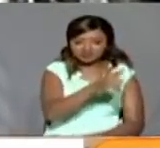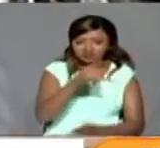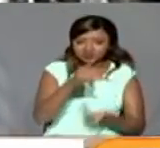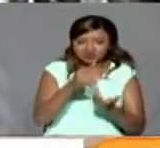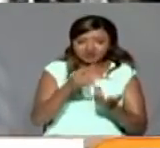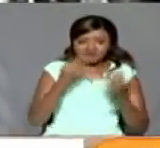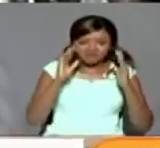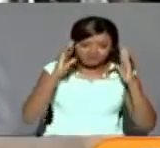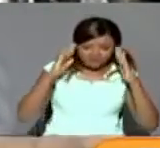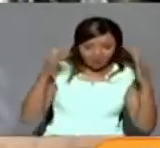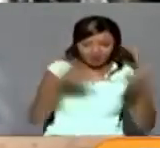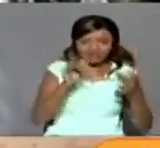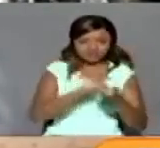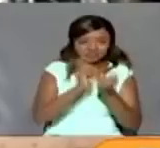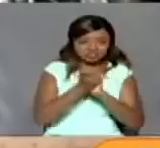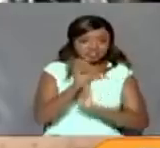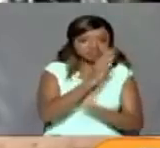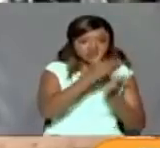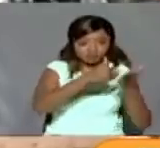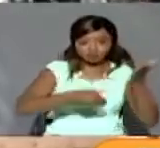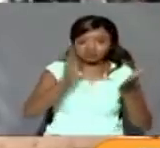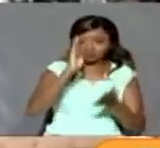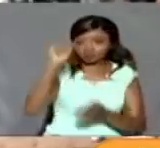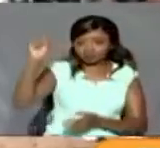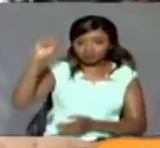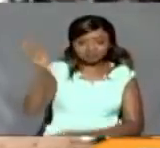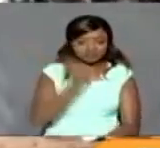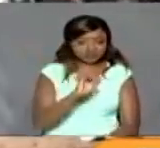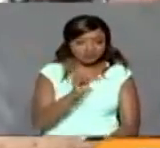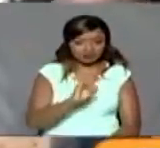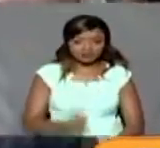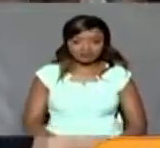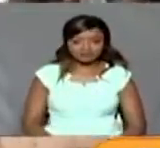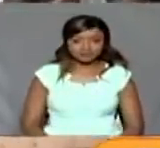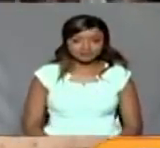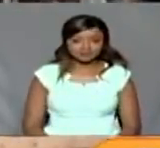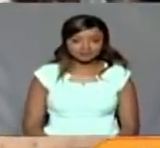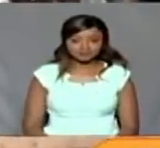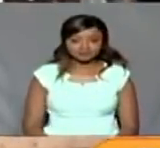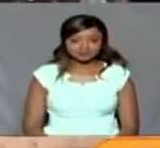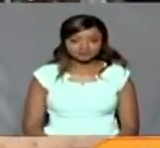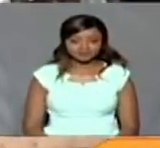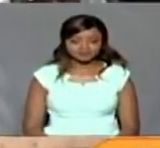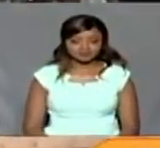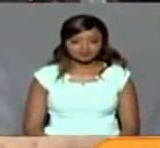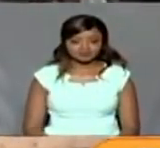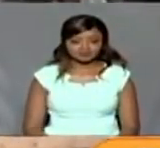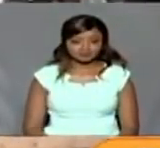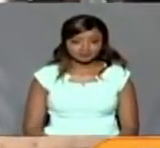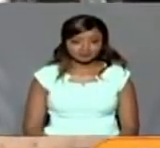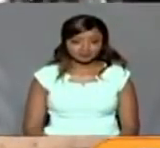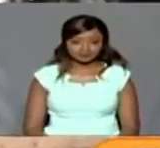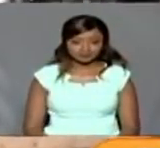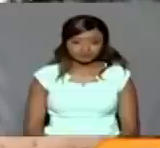hiyo. Stephen Leto, runinga Citizen, kutoka eneo la Umoja, eneo bunge la Embakasi, kaunti ya Nairobi.